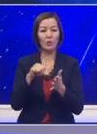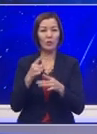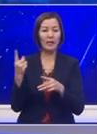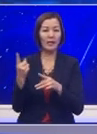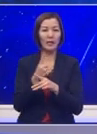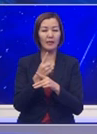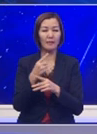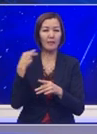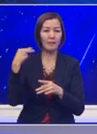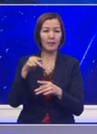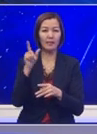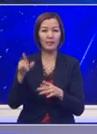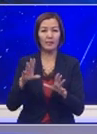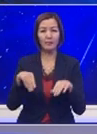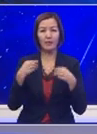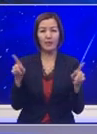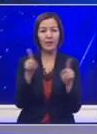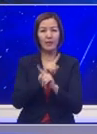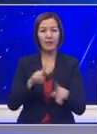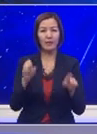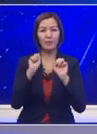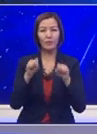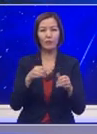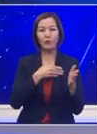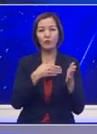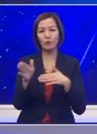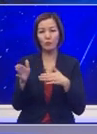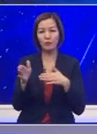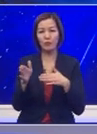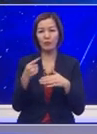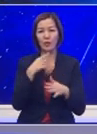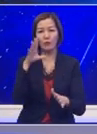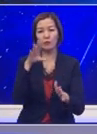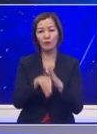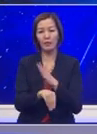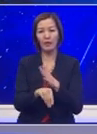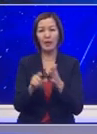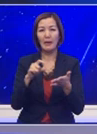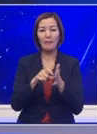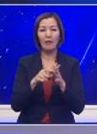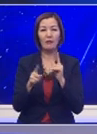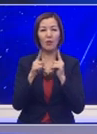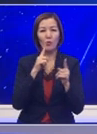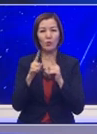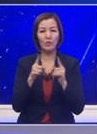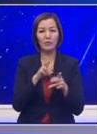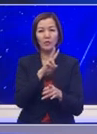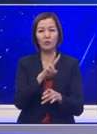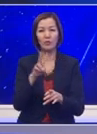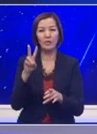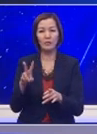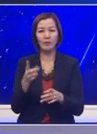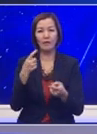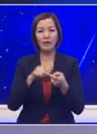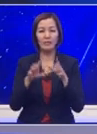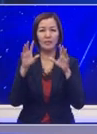алғашқы экс-президентіне берілген ерекше мүмкіндіктерді жоюды жақтап дауыс берді. Палата отырысымен Нұрсұлтан Назарбаевқа